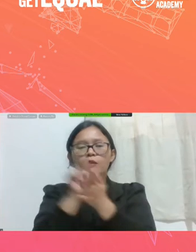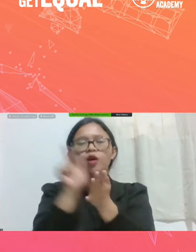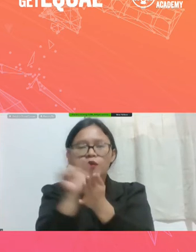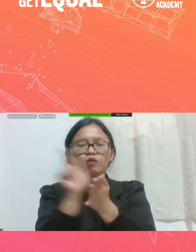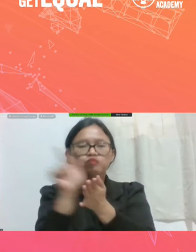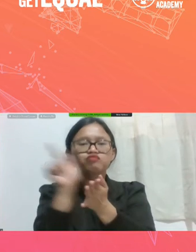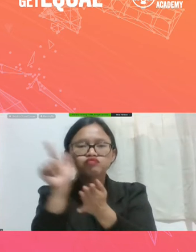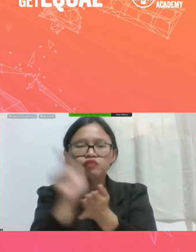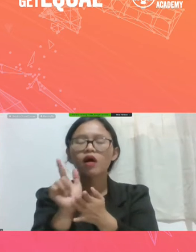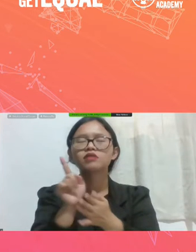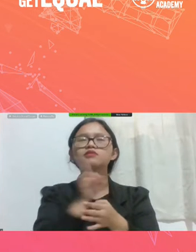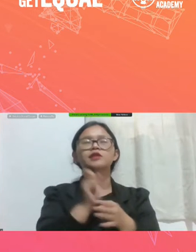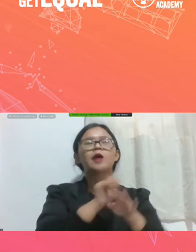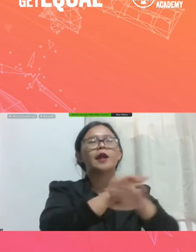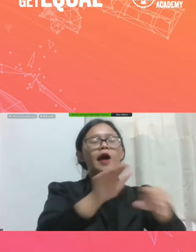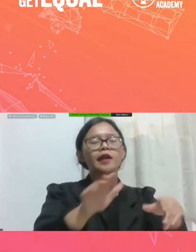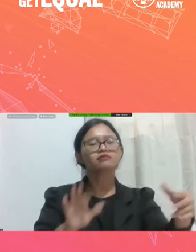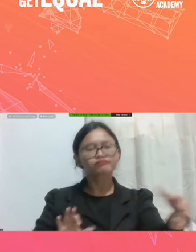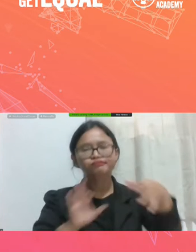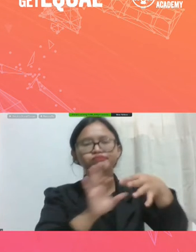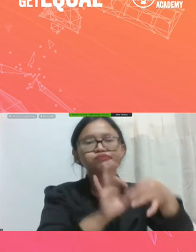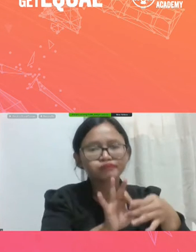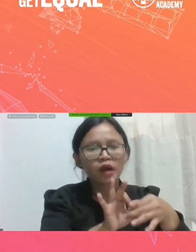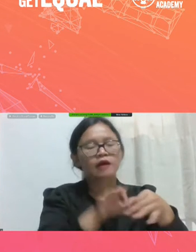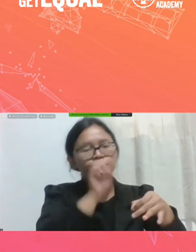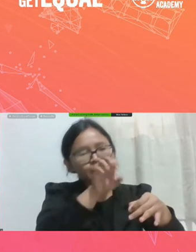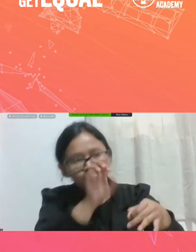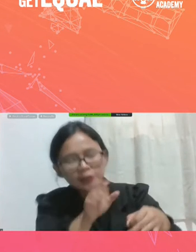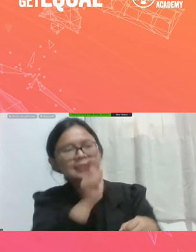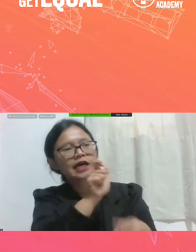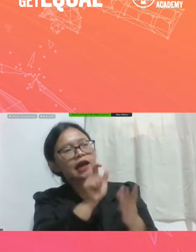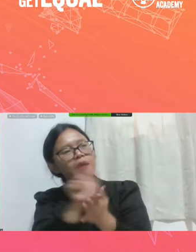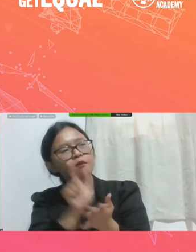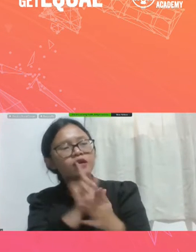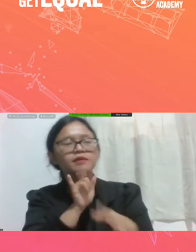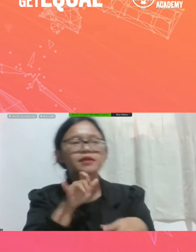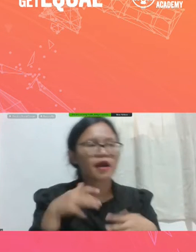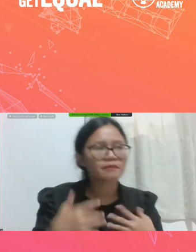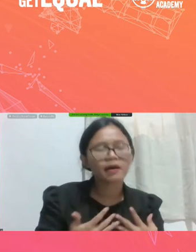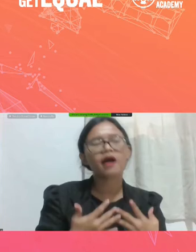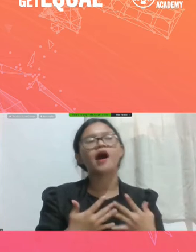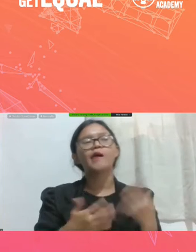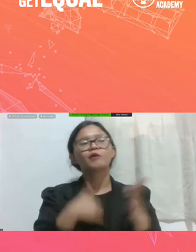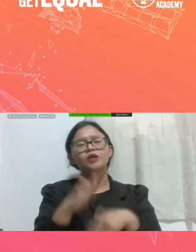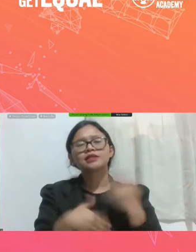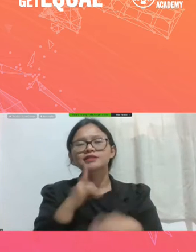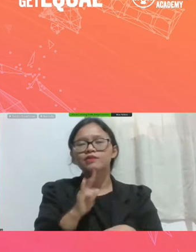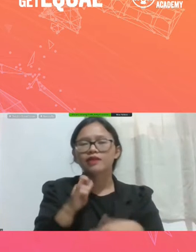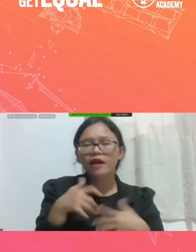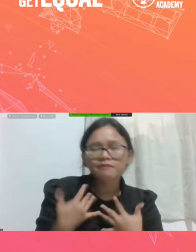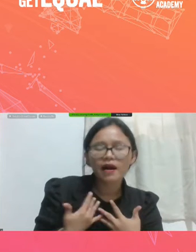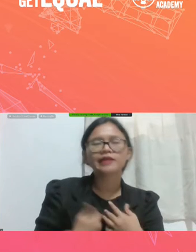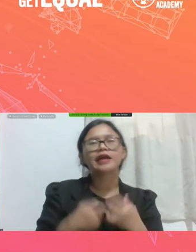tegas, bekerja bersama anak-anak supaya paham apa sih mekanisme pelaporan seperti apa yang pas untuk kaum muda, itu seperti apa yang